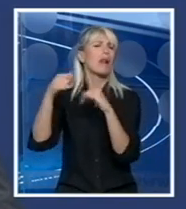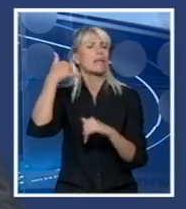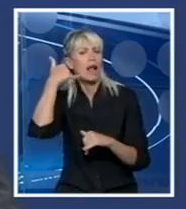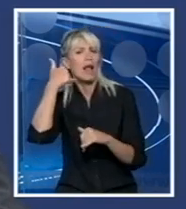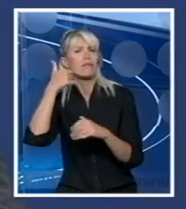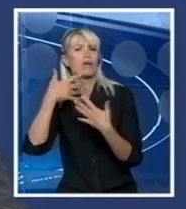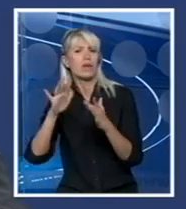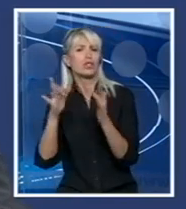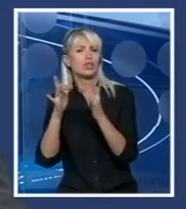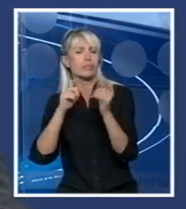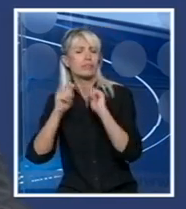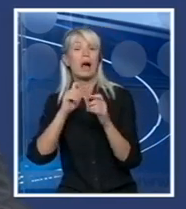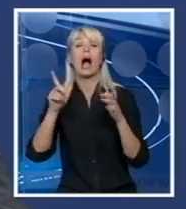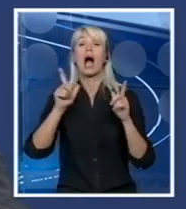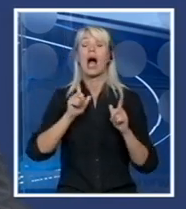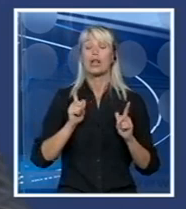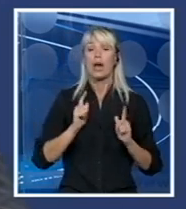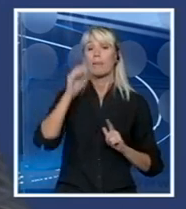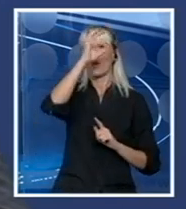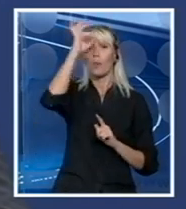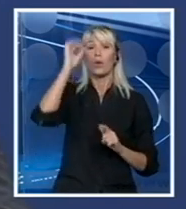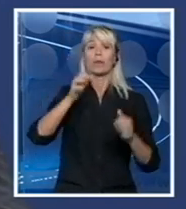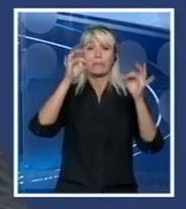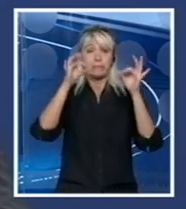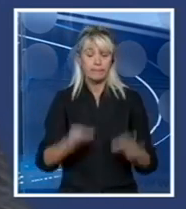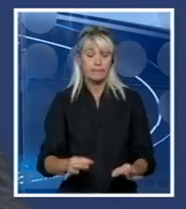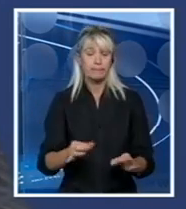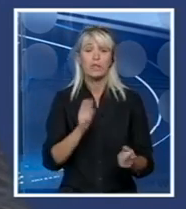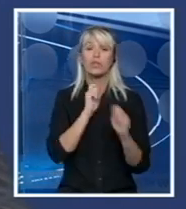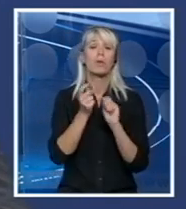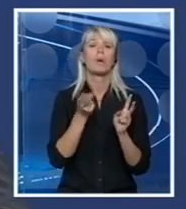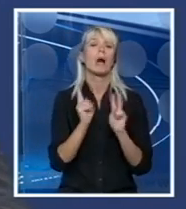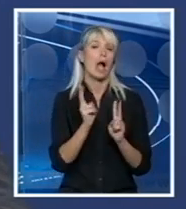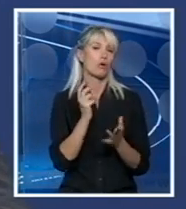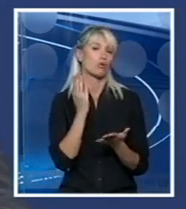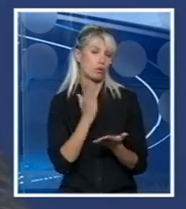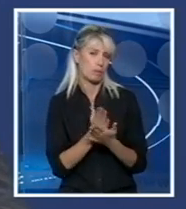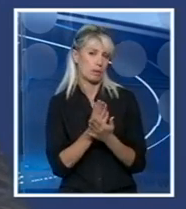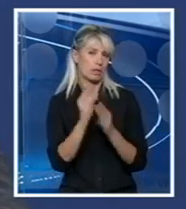i čekamo ponekad da se definitivno dogovorimo koje sve modele ćemo da koristimo. Ono